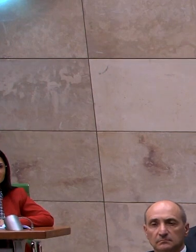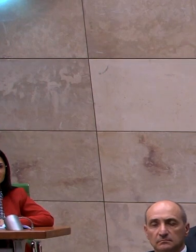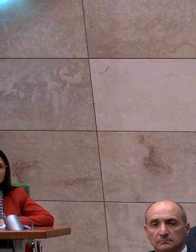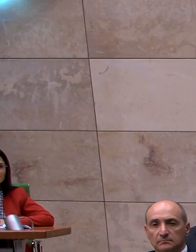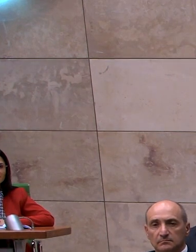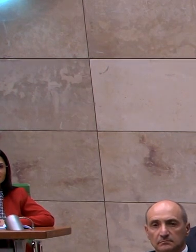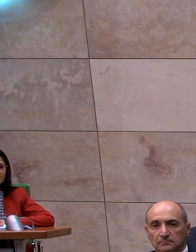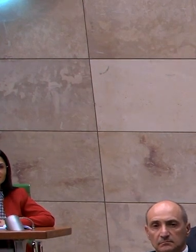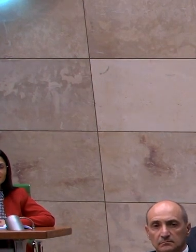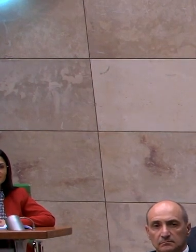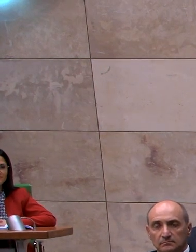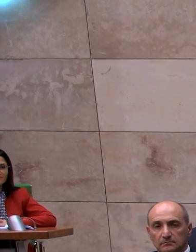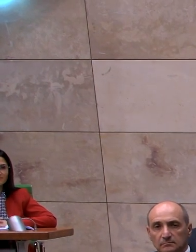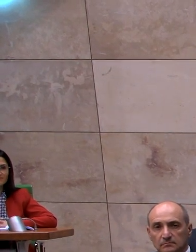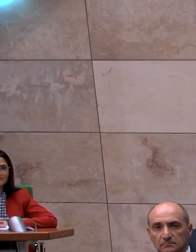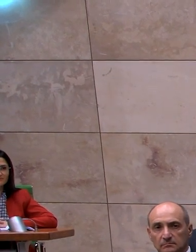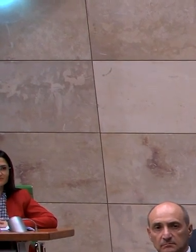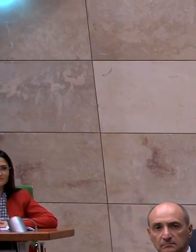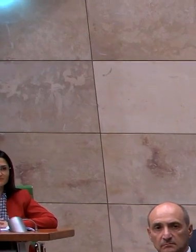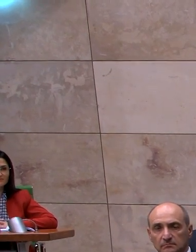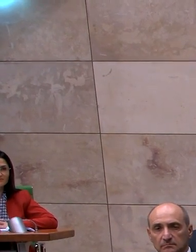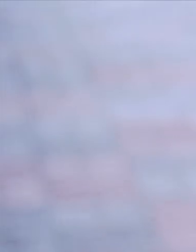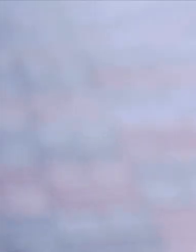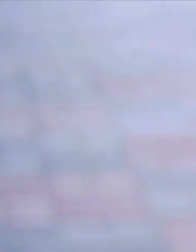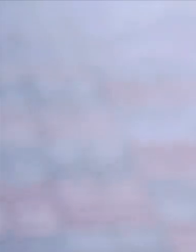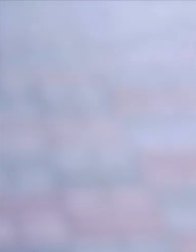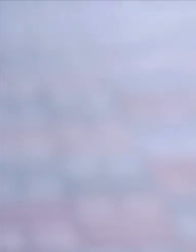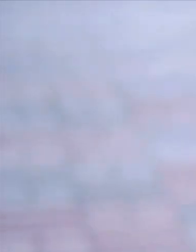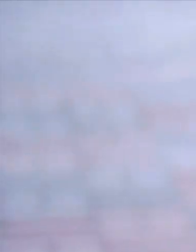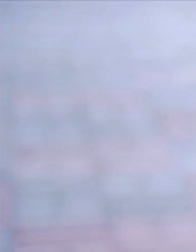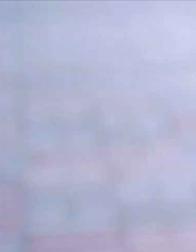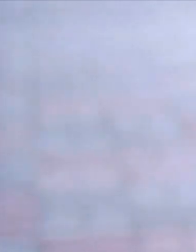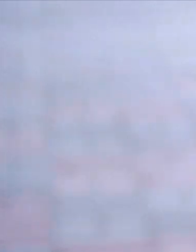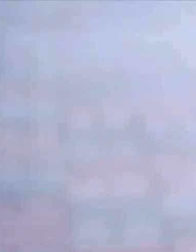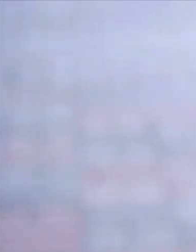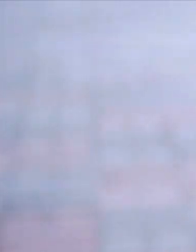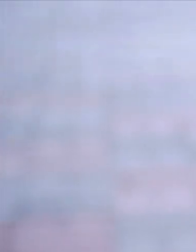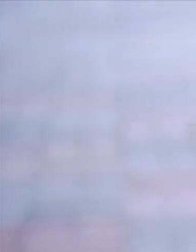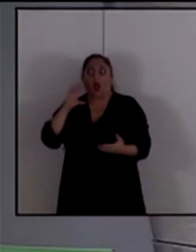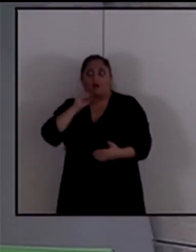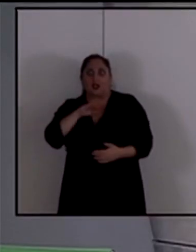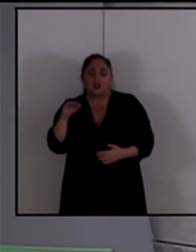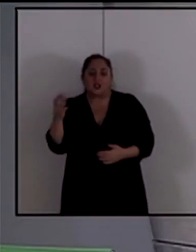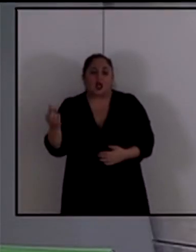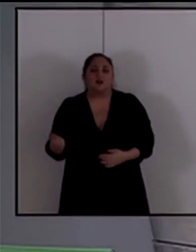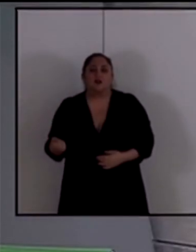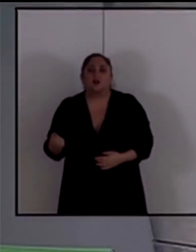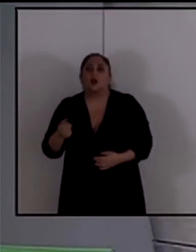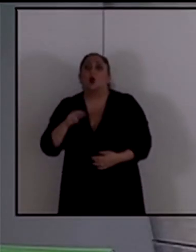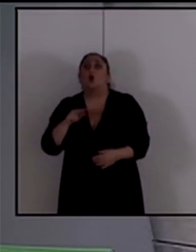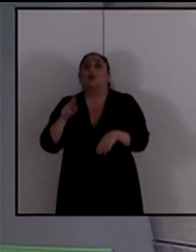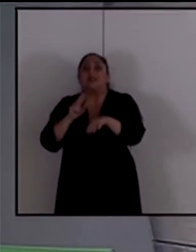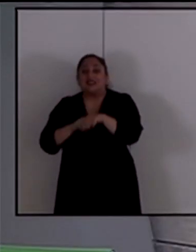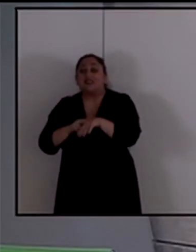Il-bajġi ta' Senad dihħla sejkun eċħati l-lag bara lokazzjoni għal-persun mġabilta ta' 36 miljon euro. Danet għalmi il-Ministru all